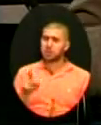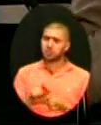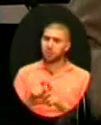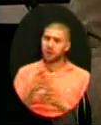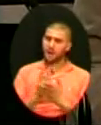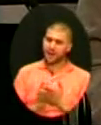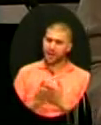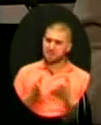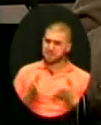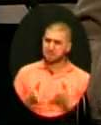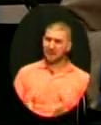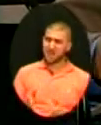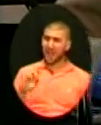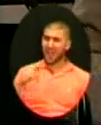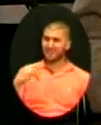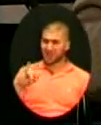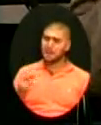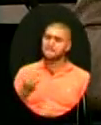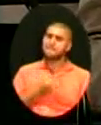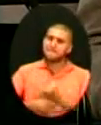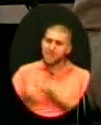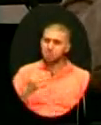חלק ממעבר רפיח בתמורה לכך